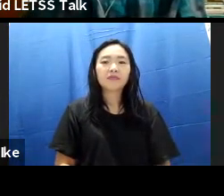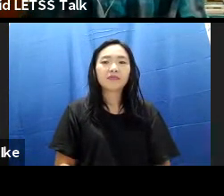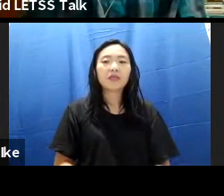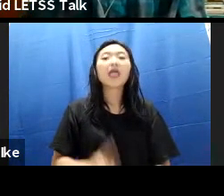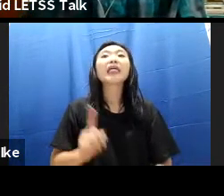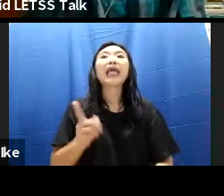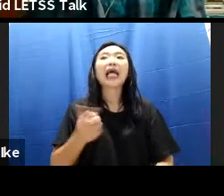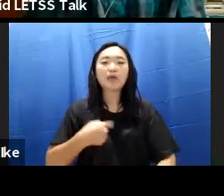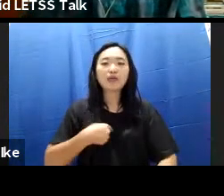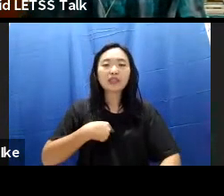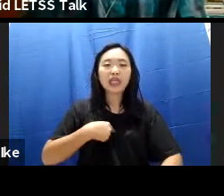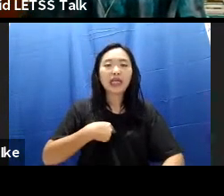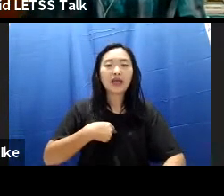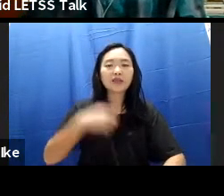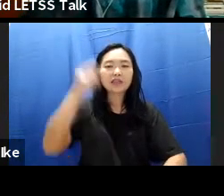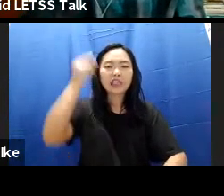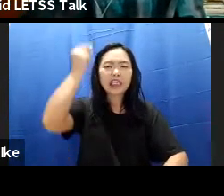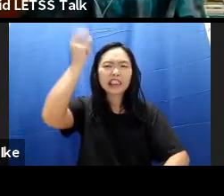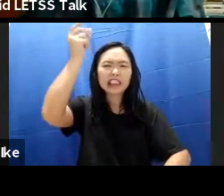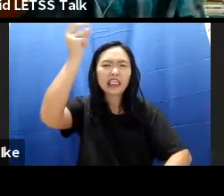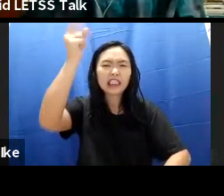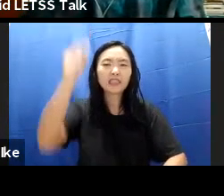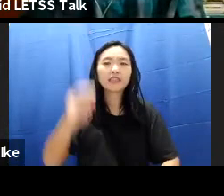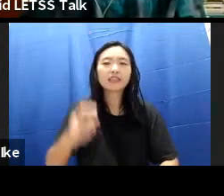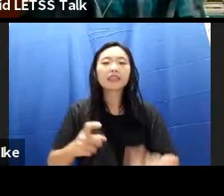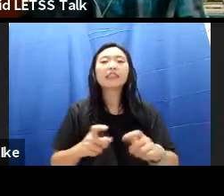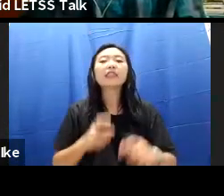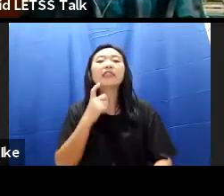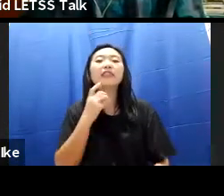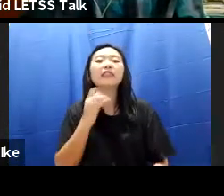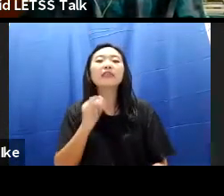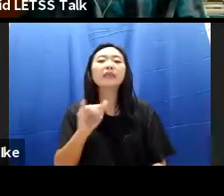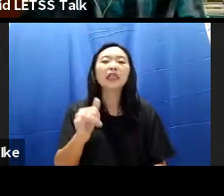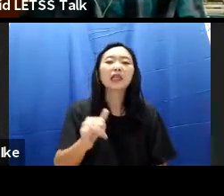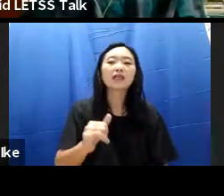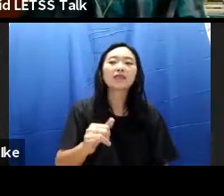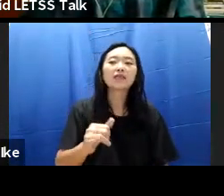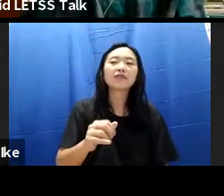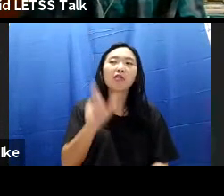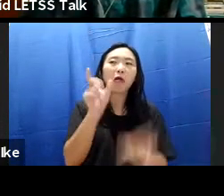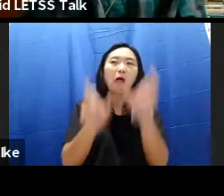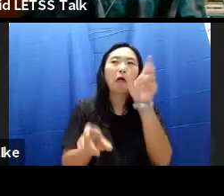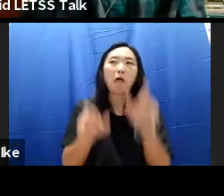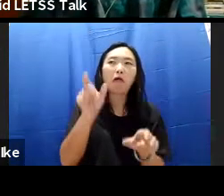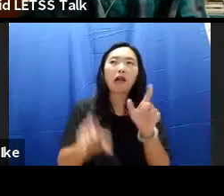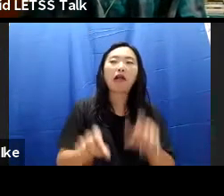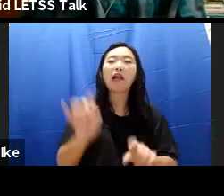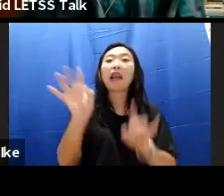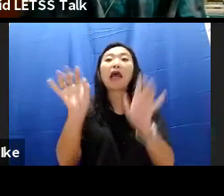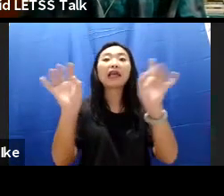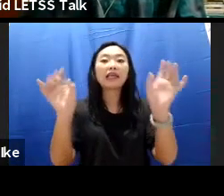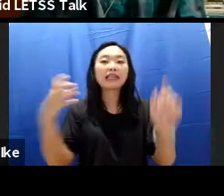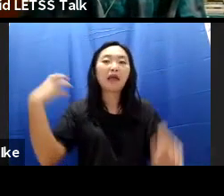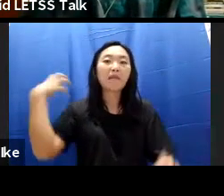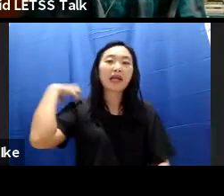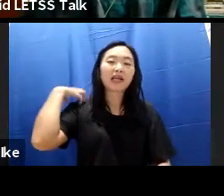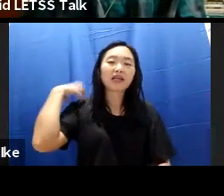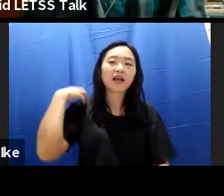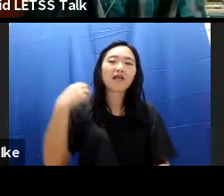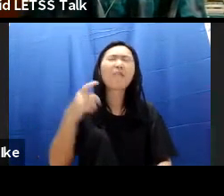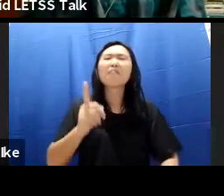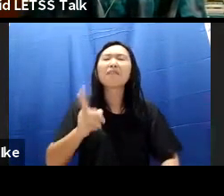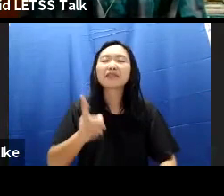PhD Amerika, itu sebelum lulus itu udah dapat pekerjaan atau udah dapat postdoc, udah dapat posisi lah. Waktu itu saya ngelamar aja belum gitu,